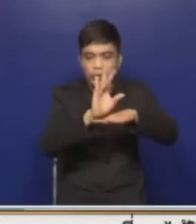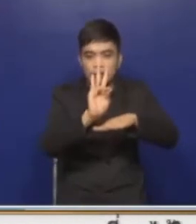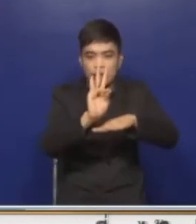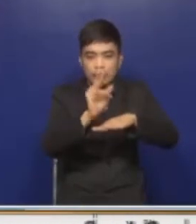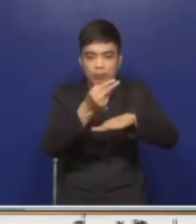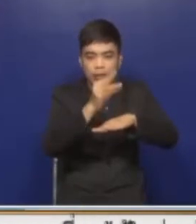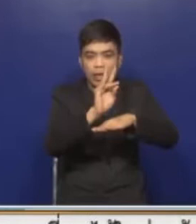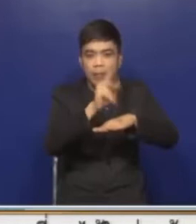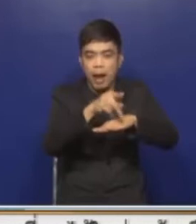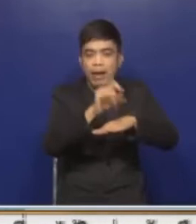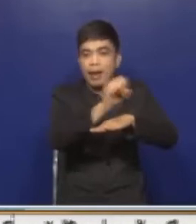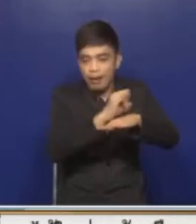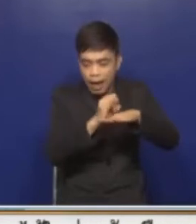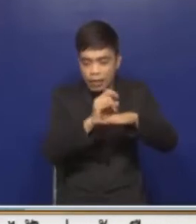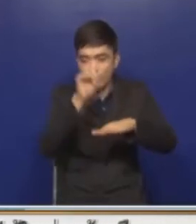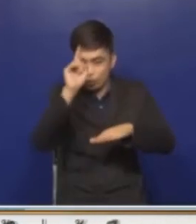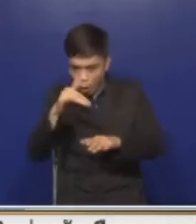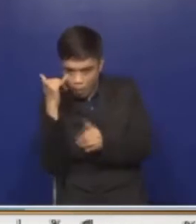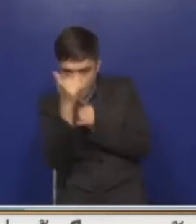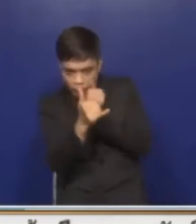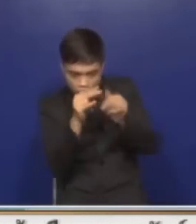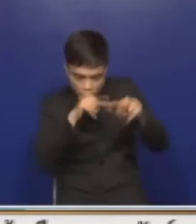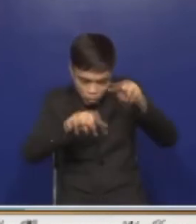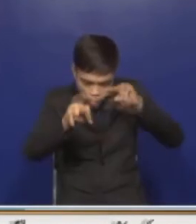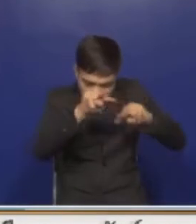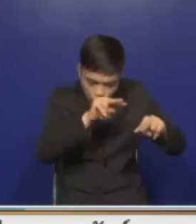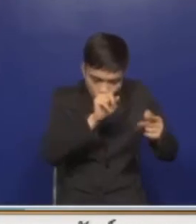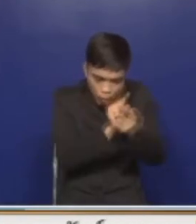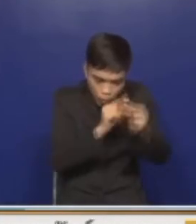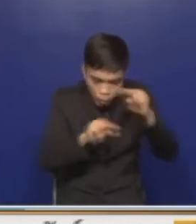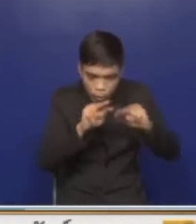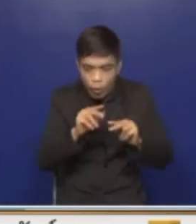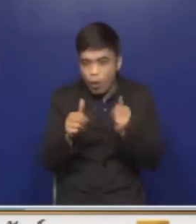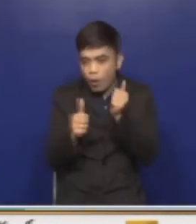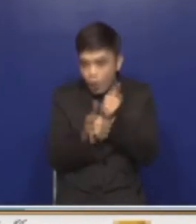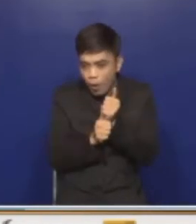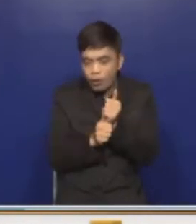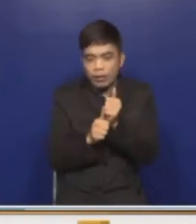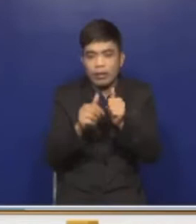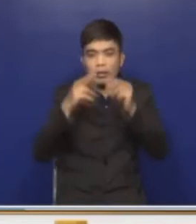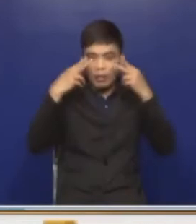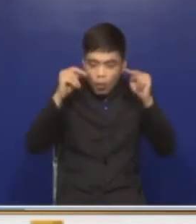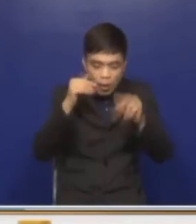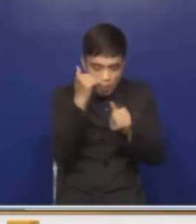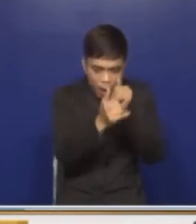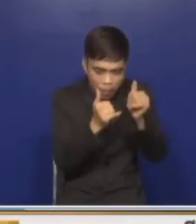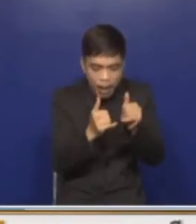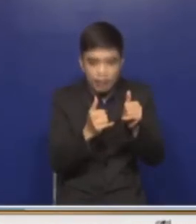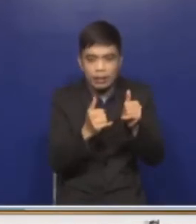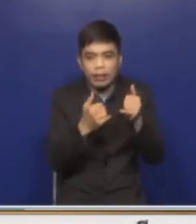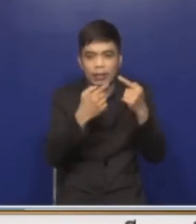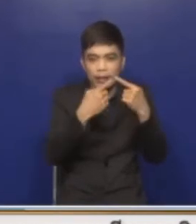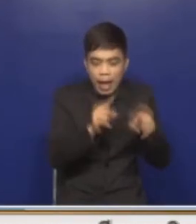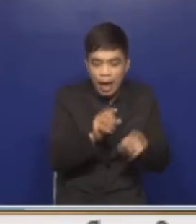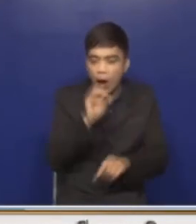แลด้วยน่ารักหลายท่านก็ลงไปดูรองนายกกับไปรัฐมนตรีเข้าไปแต่ทุกครั้งที่ไปไม่เคยบอกผู้